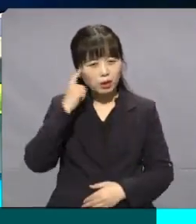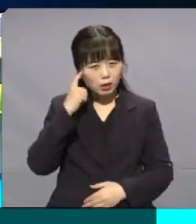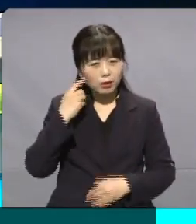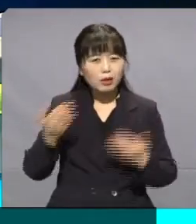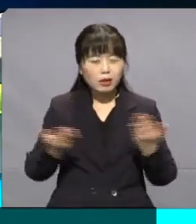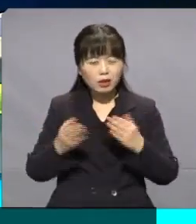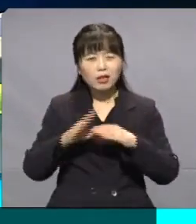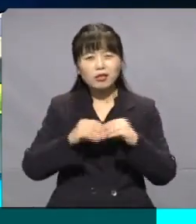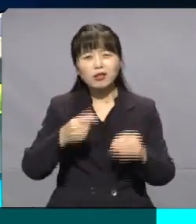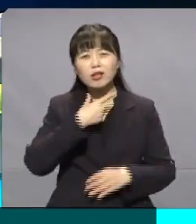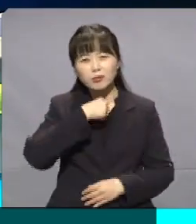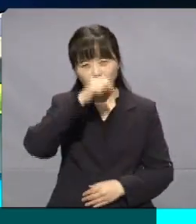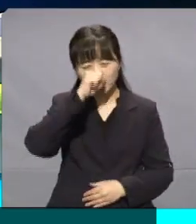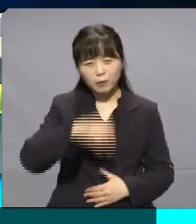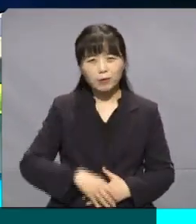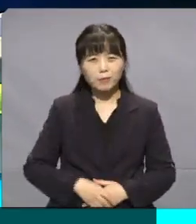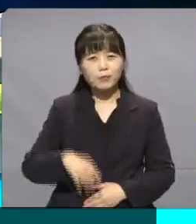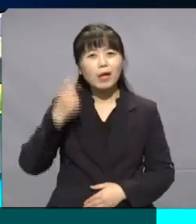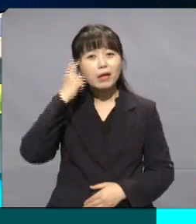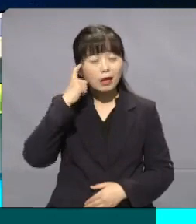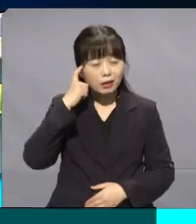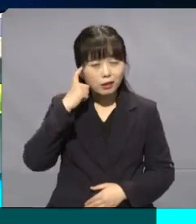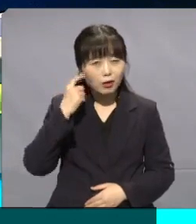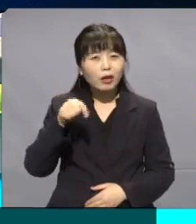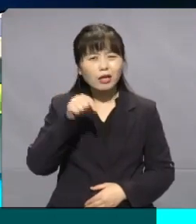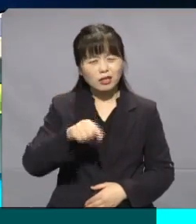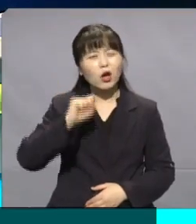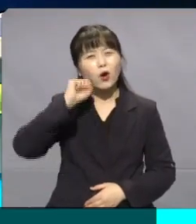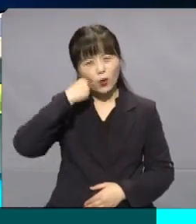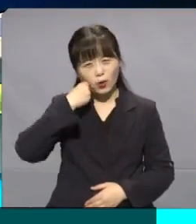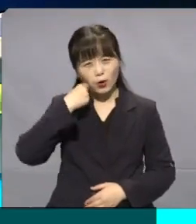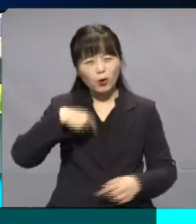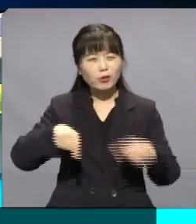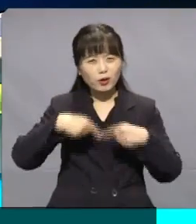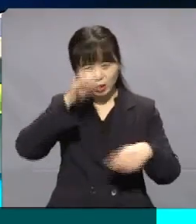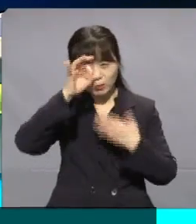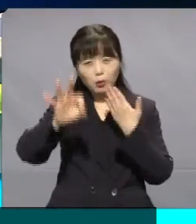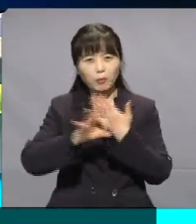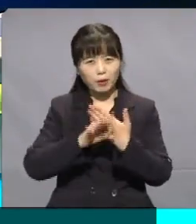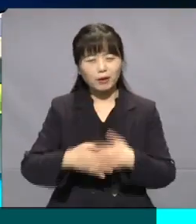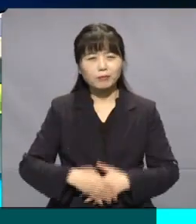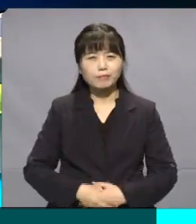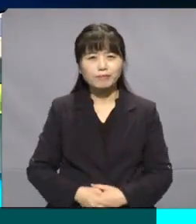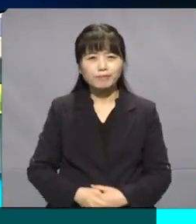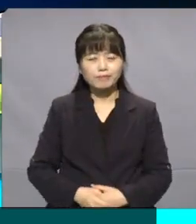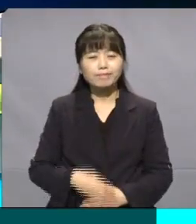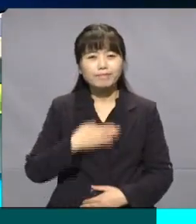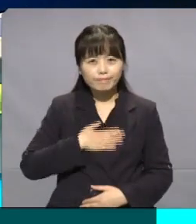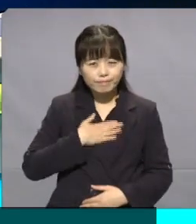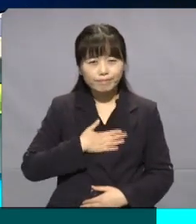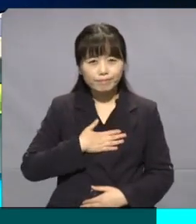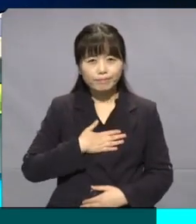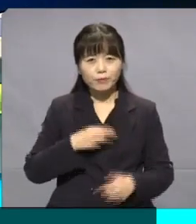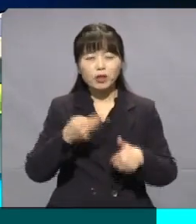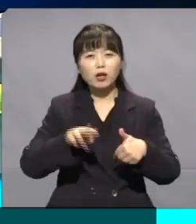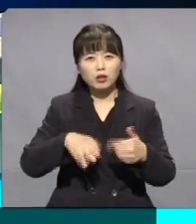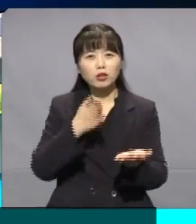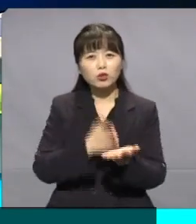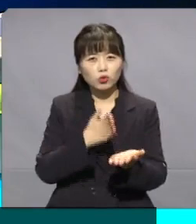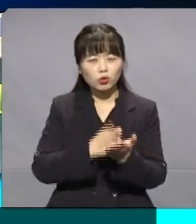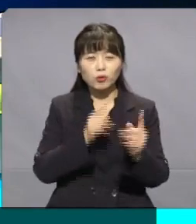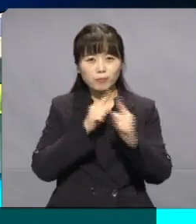일을 처리했으면 좋겠어요. 진짜로. 예, 상식적인 게 참 어렵더라고요. 정치권 예, 보면 그렇게 해서. 알겠습니다. 경인 포커스